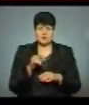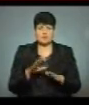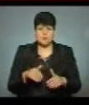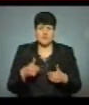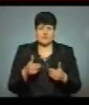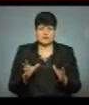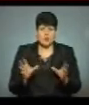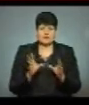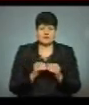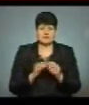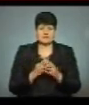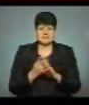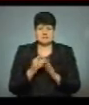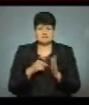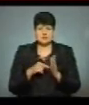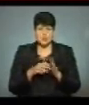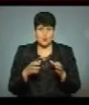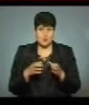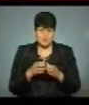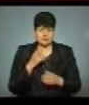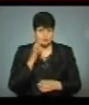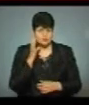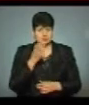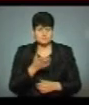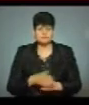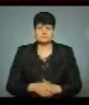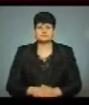пропонував об'єднати деякі села до міської громади. Давайте почуємо.